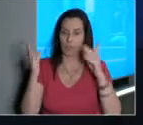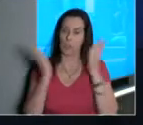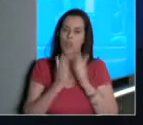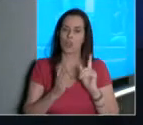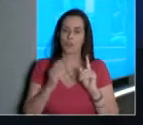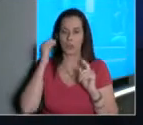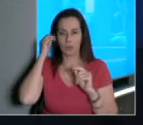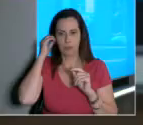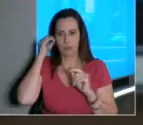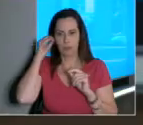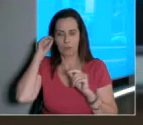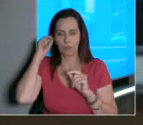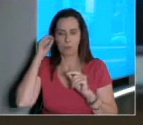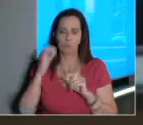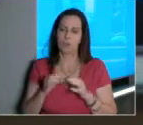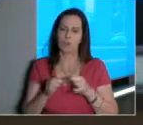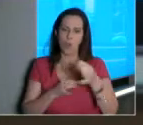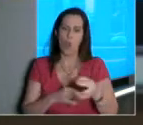כזה שלוחה, כן?